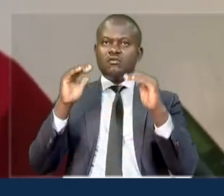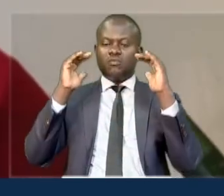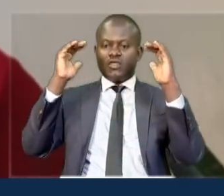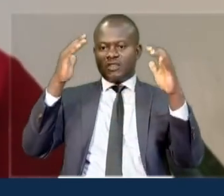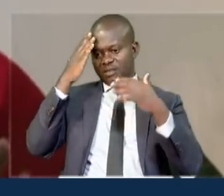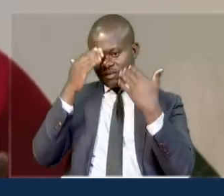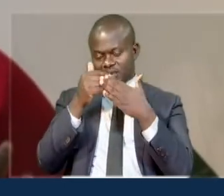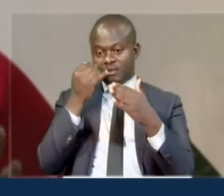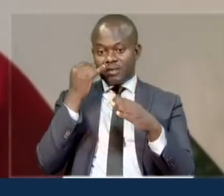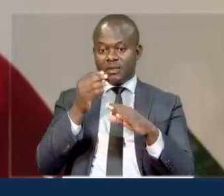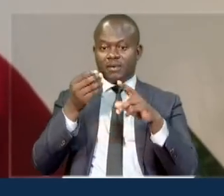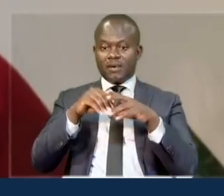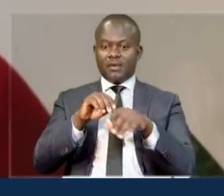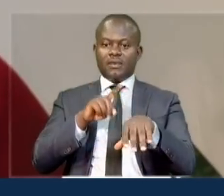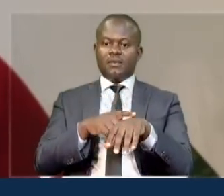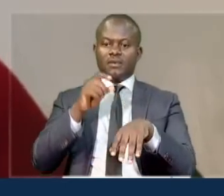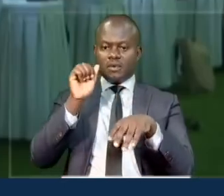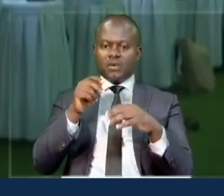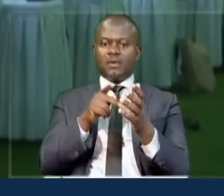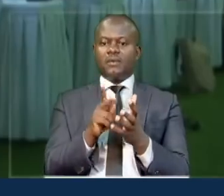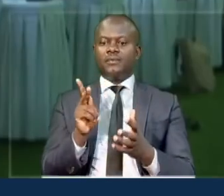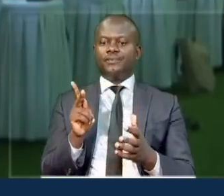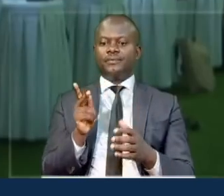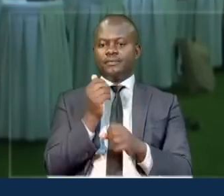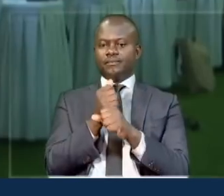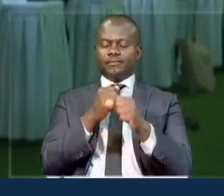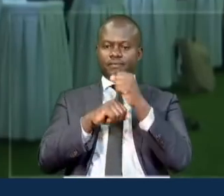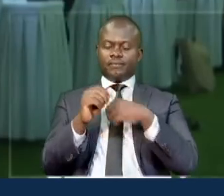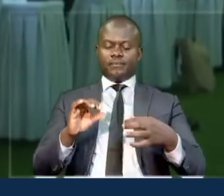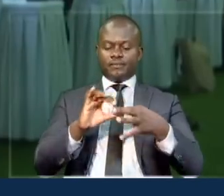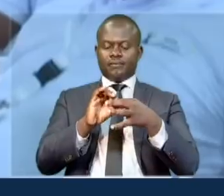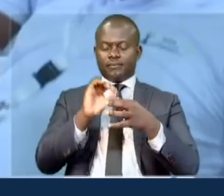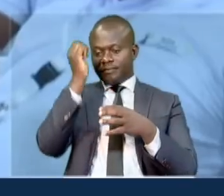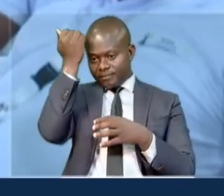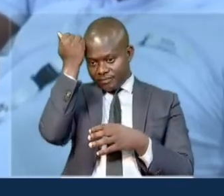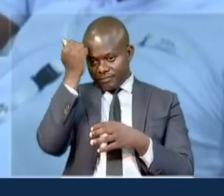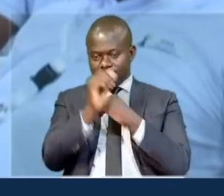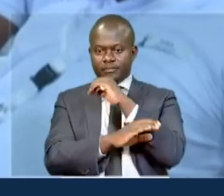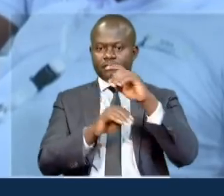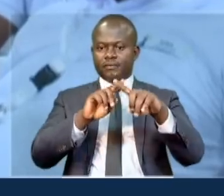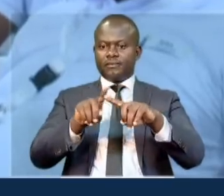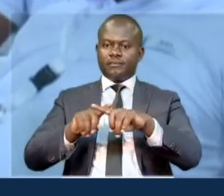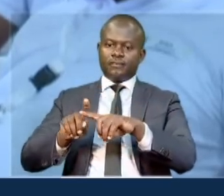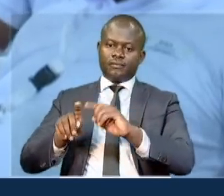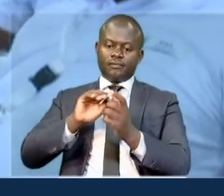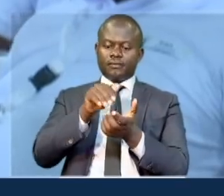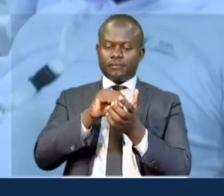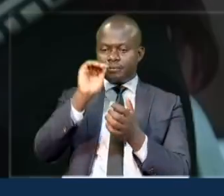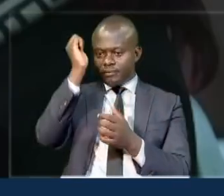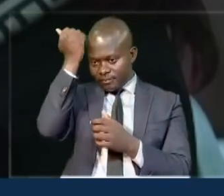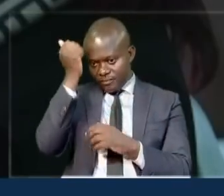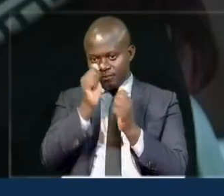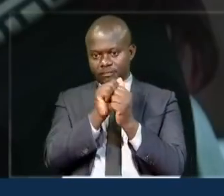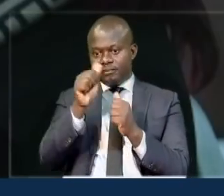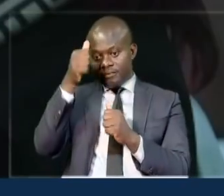ngo igihe habaye ikibazo ubashe kubishyura. Abakora umwuga w'ubuhuza mu bwishingizi mu bihugu bitandukanye ibigo by'ubwishingizi